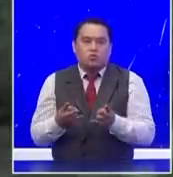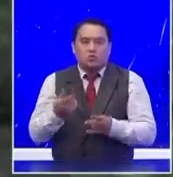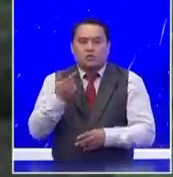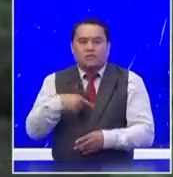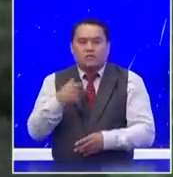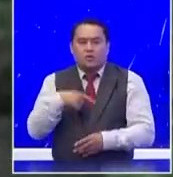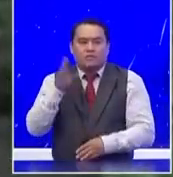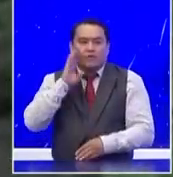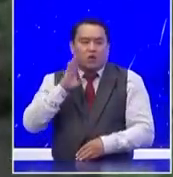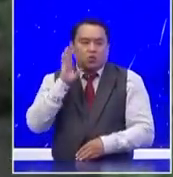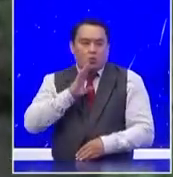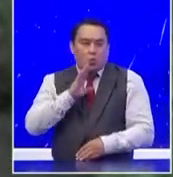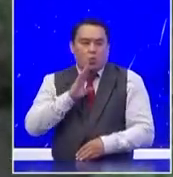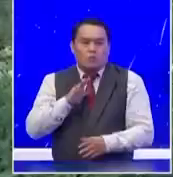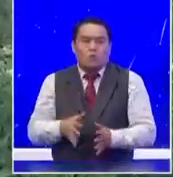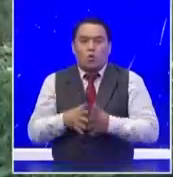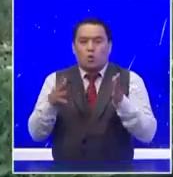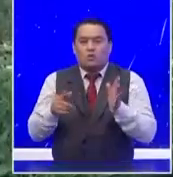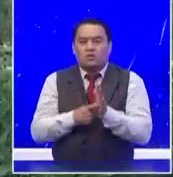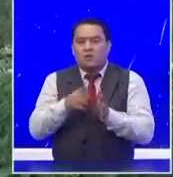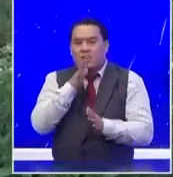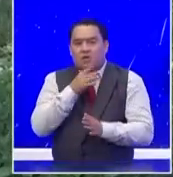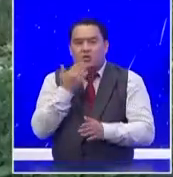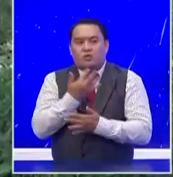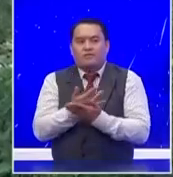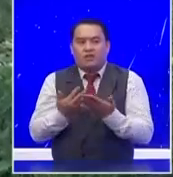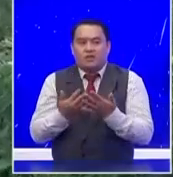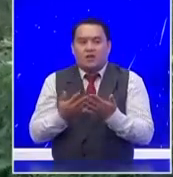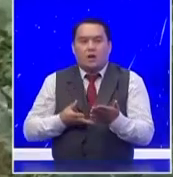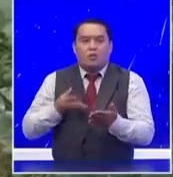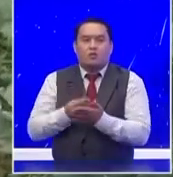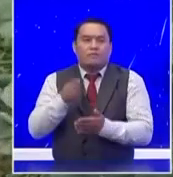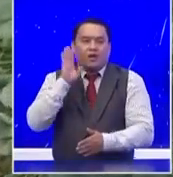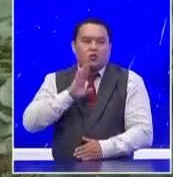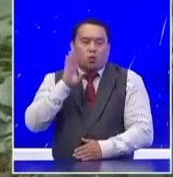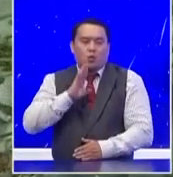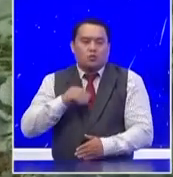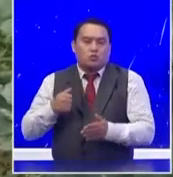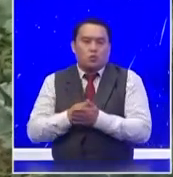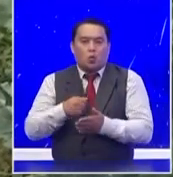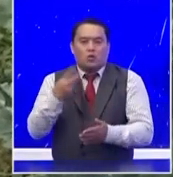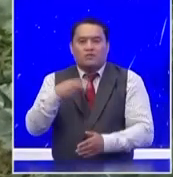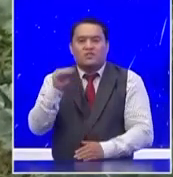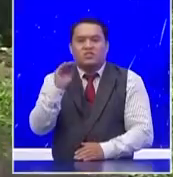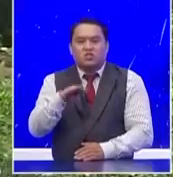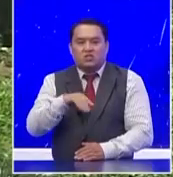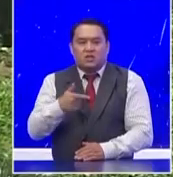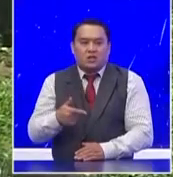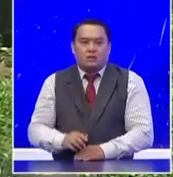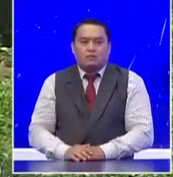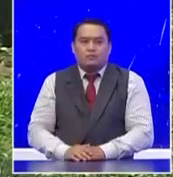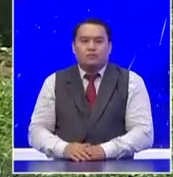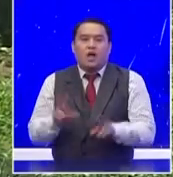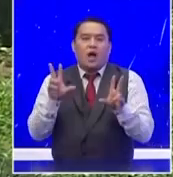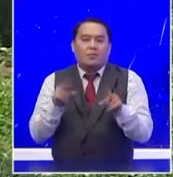огороды водопроводной водой вот уже более 7 лет, из-за чего у некоторых сельчан оплата за воду в месяц доходит до 20 тысяч тенге. Обещали,